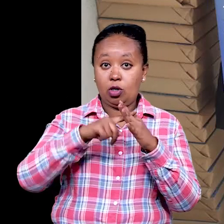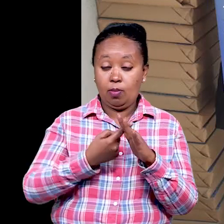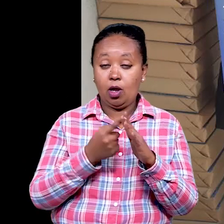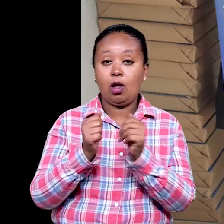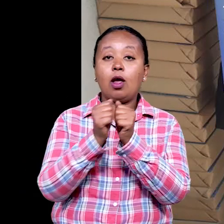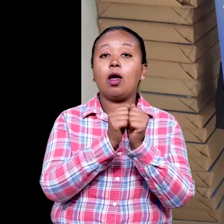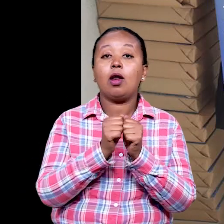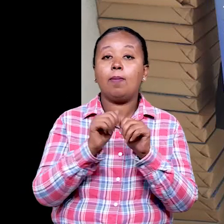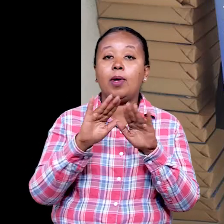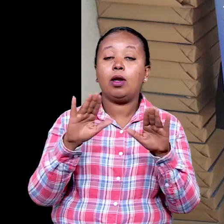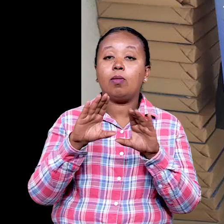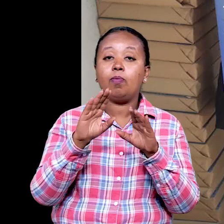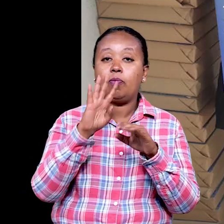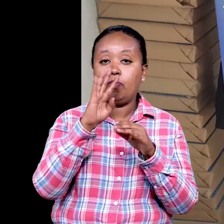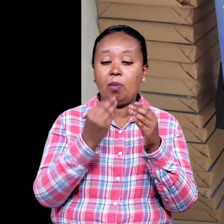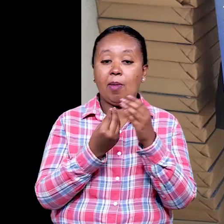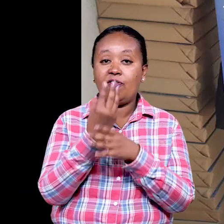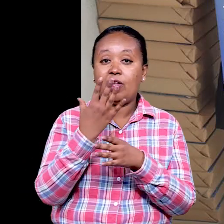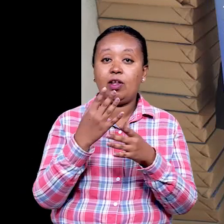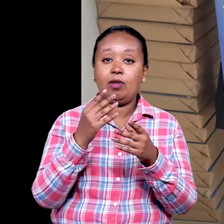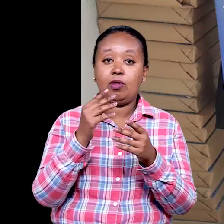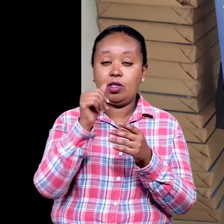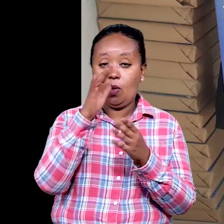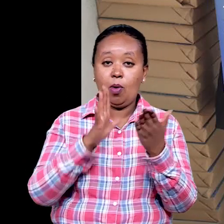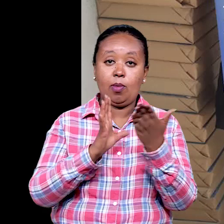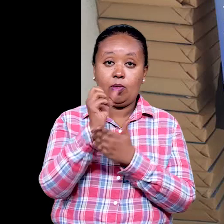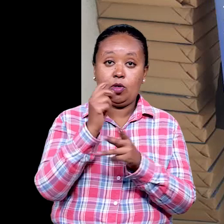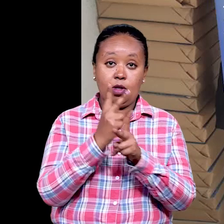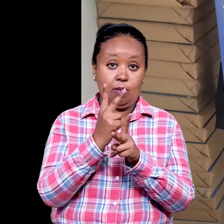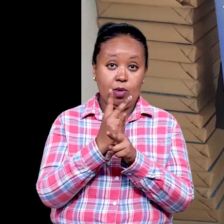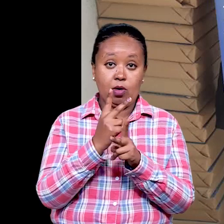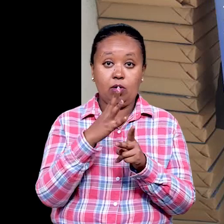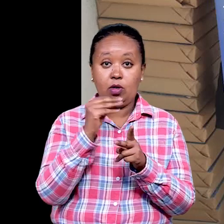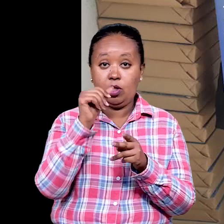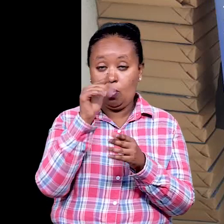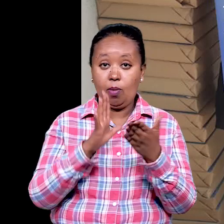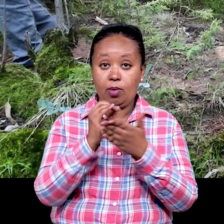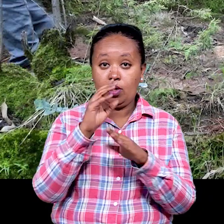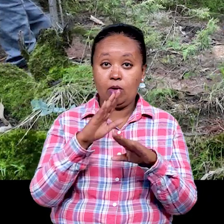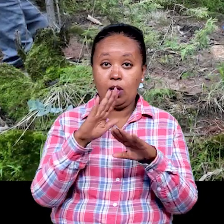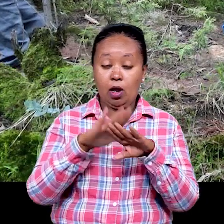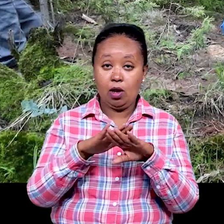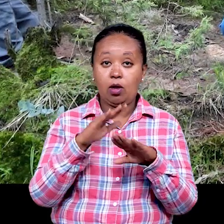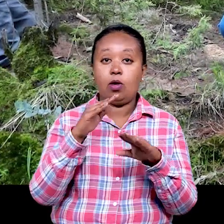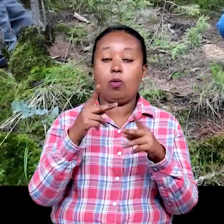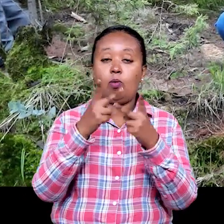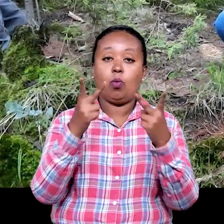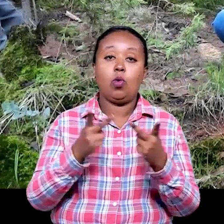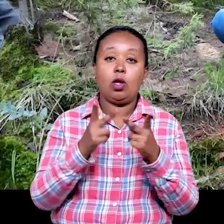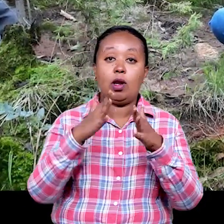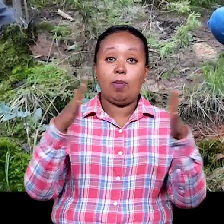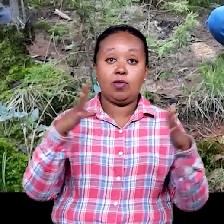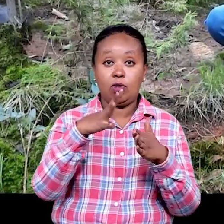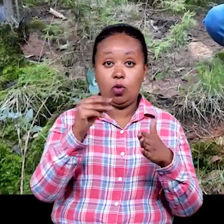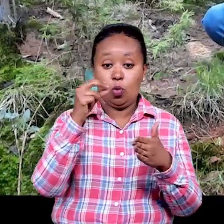ንቅናቄ እንዲጀመር የጋራ መድረክ በመፍጠር የሰብአዊ መብቶች ጥበቃን ለማሳደግ እየሰራ ይገኛል። ሰብአዊ መብት ላይ ለሚሰሩ የሲቪል ማህበራት